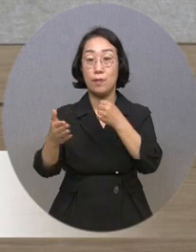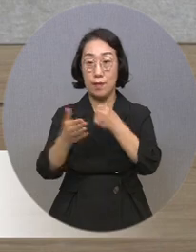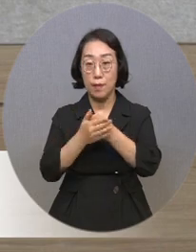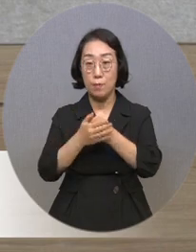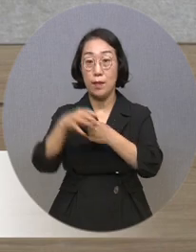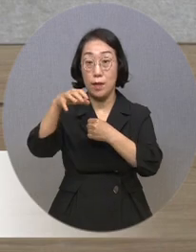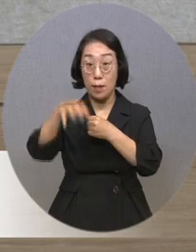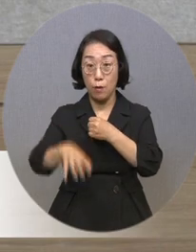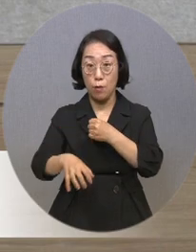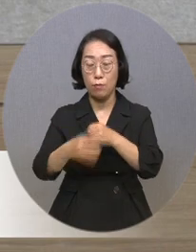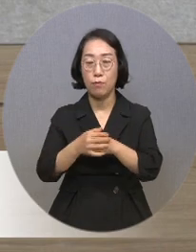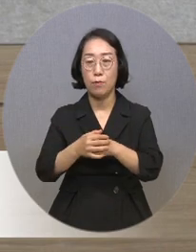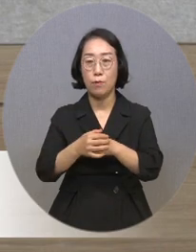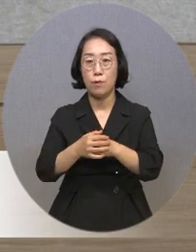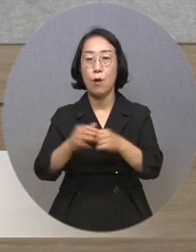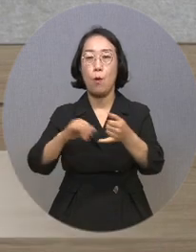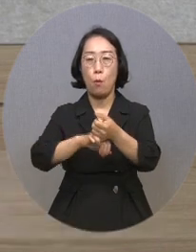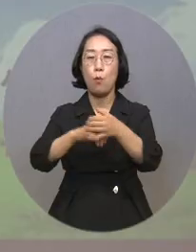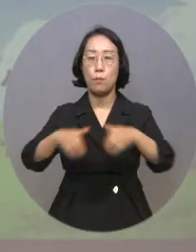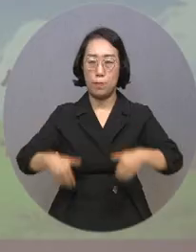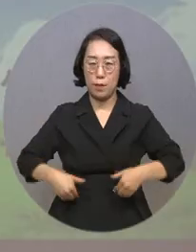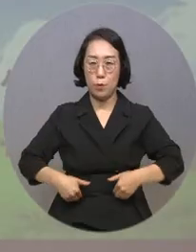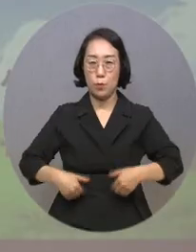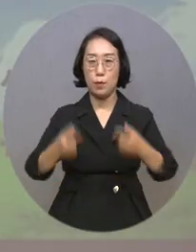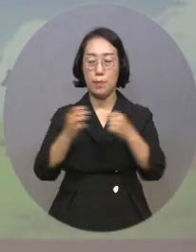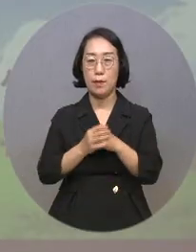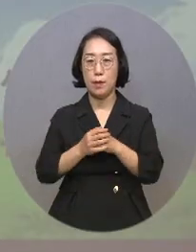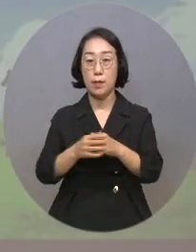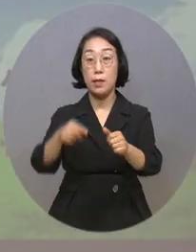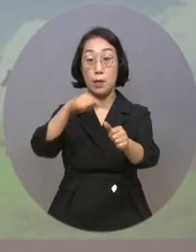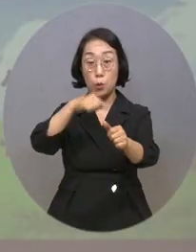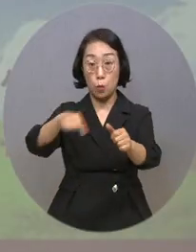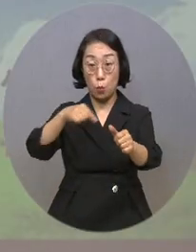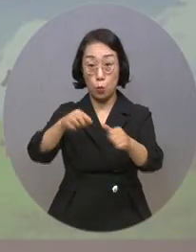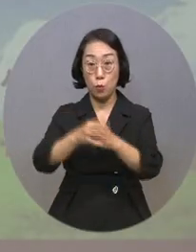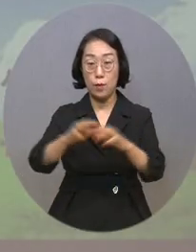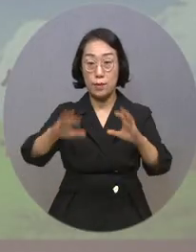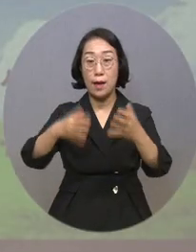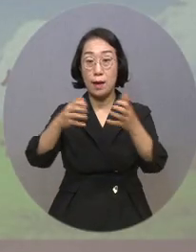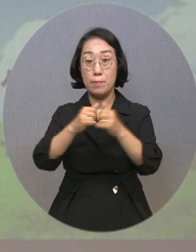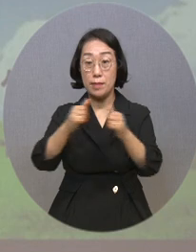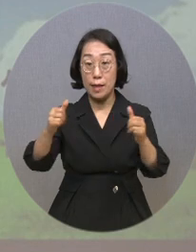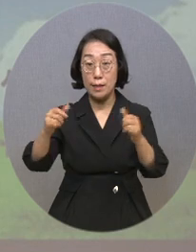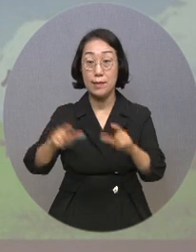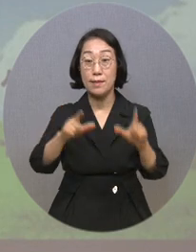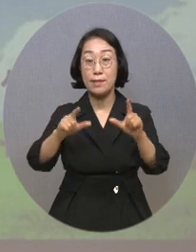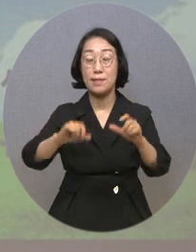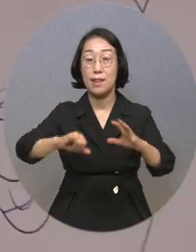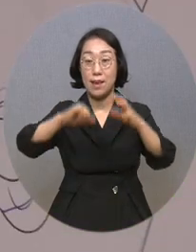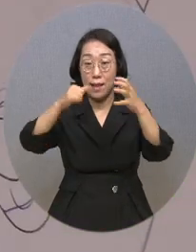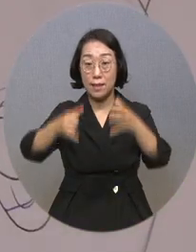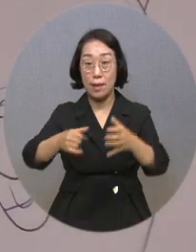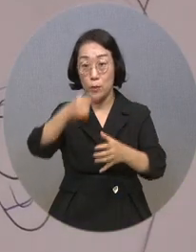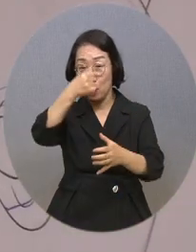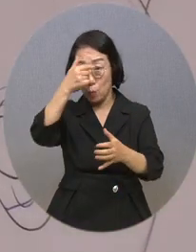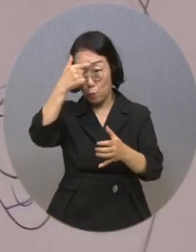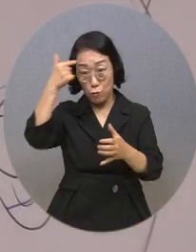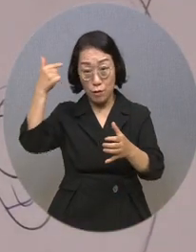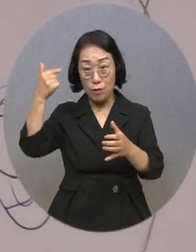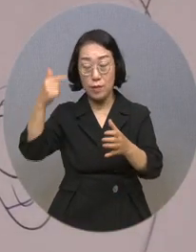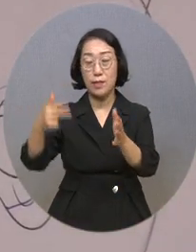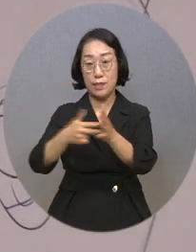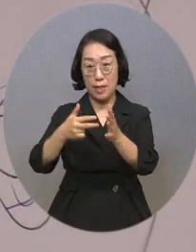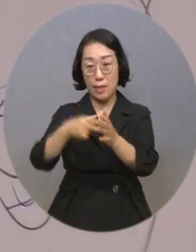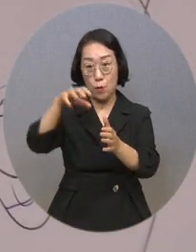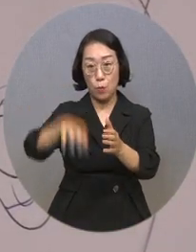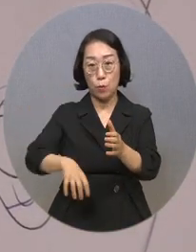공론장 운동이 필요하다고 생각합니다. 이 교육은 사람 사는 세상 노무현 재단 후원으로 전국 6개